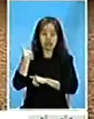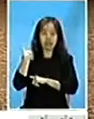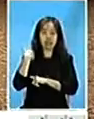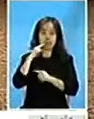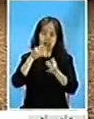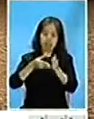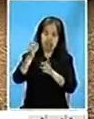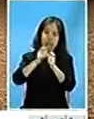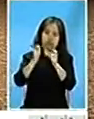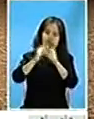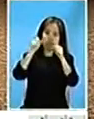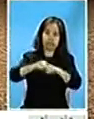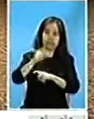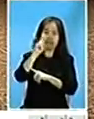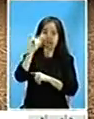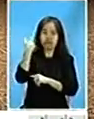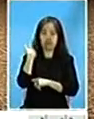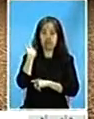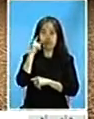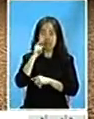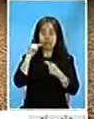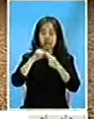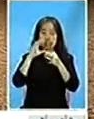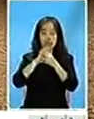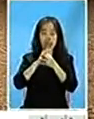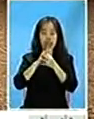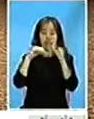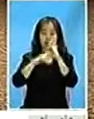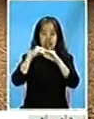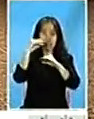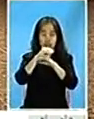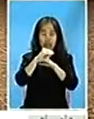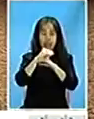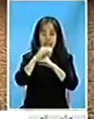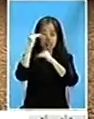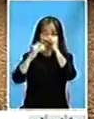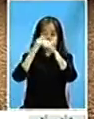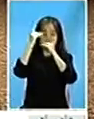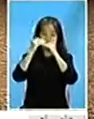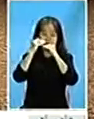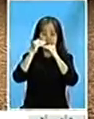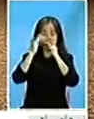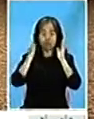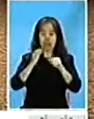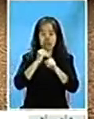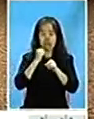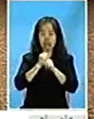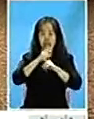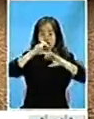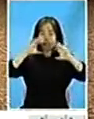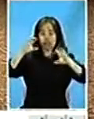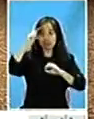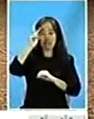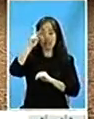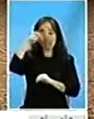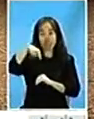ก็มาได้อย่างไรนะคะแม้แต่โครงการของคณะกรรมการพัฒนา ข้าราชการพลเรือนหรือกพร.นะคะงบประชุมสัมม